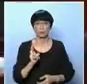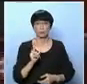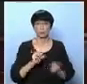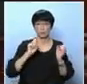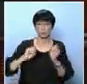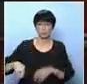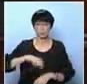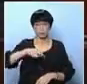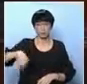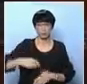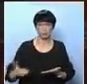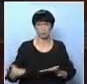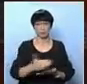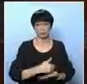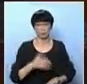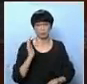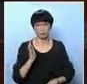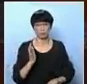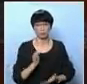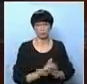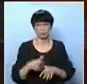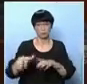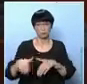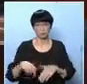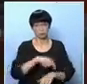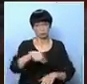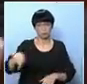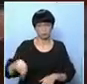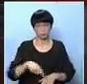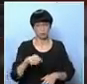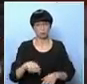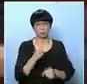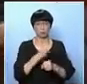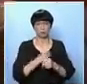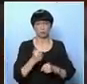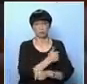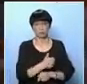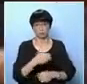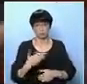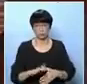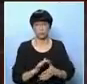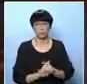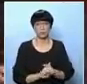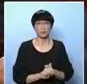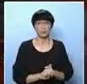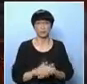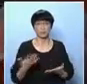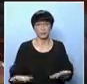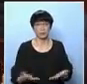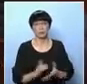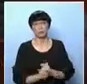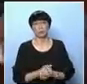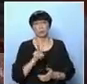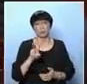地，再攞多500公顷的农地，而我整完呢啲地之后，是可以话叫做现眼部